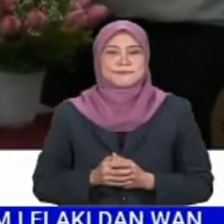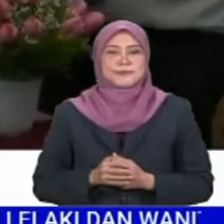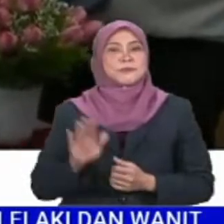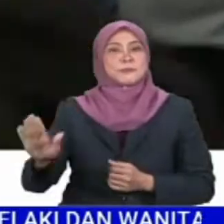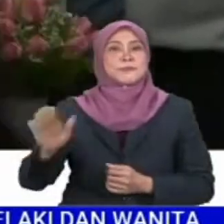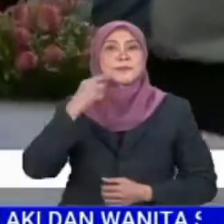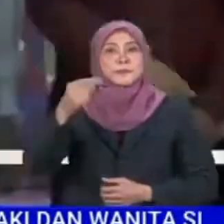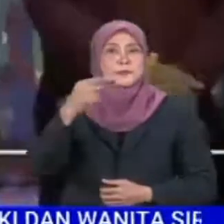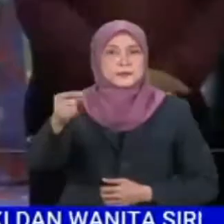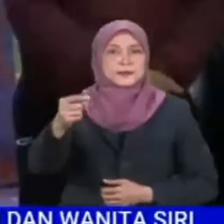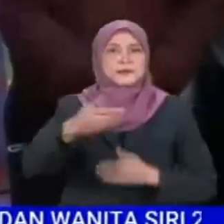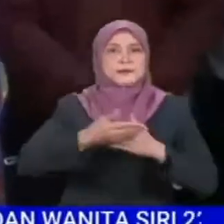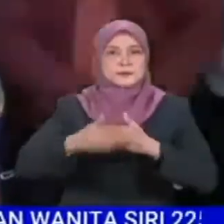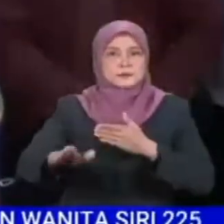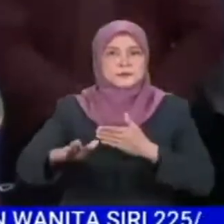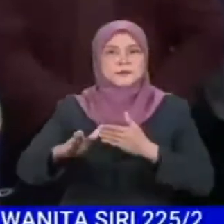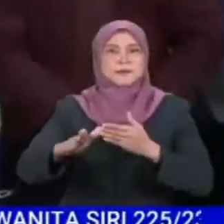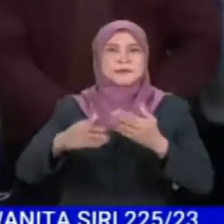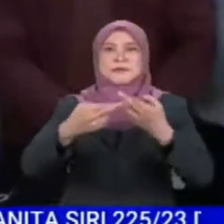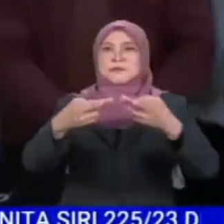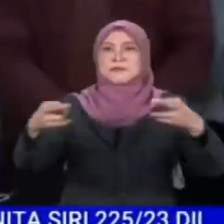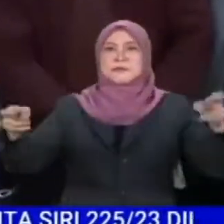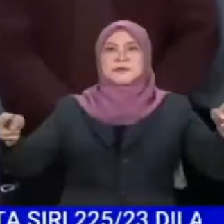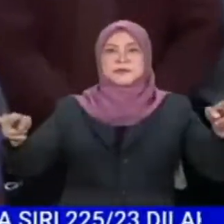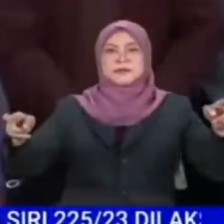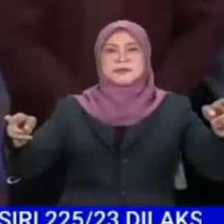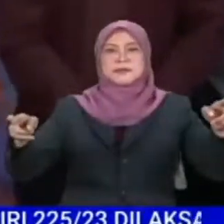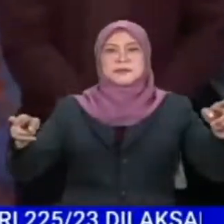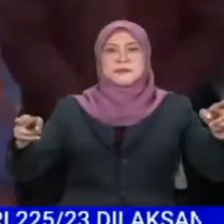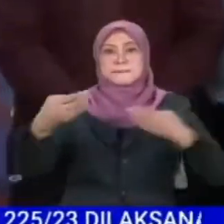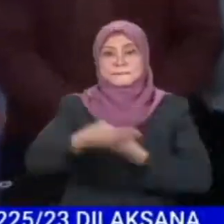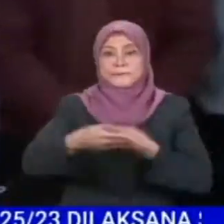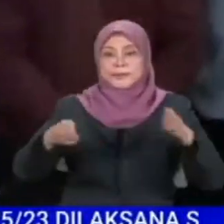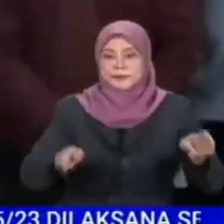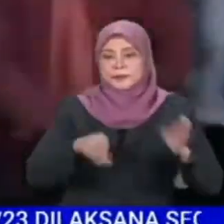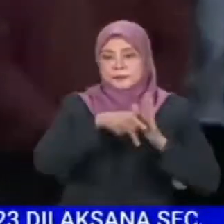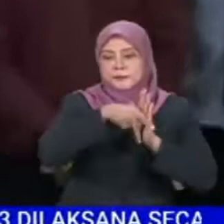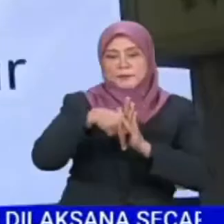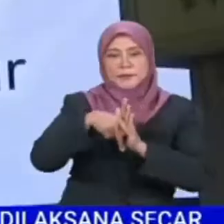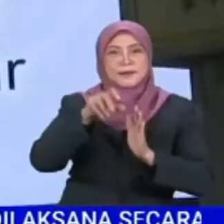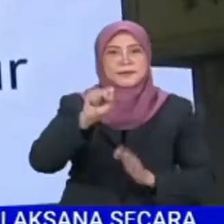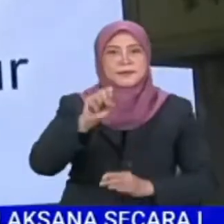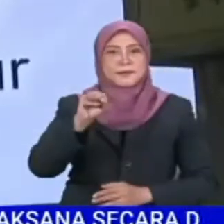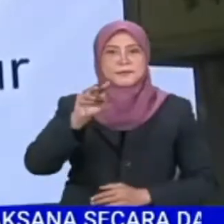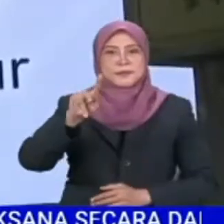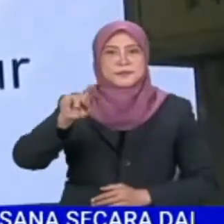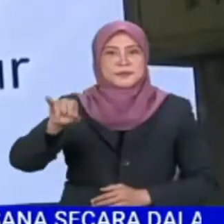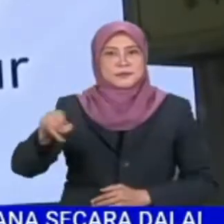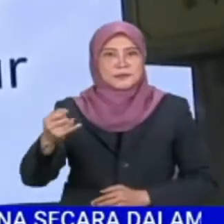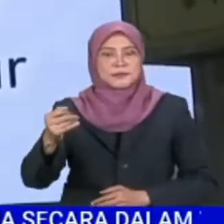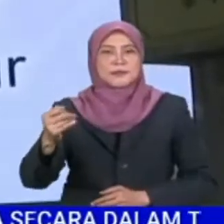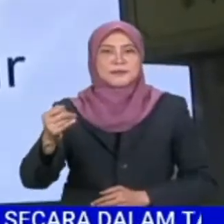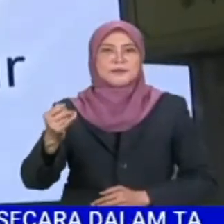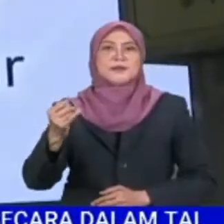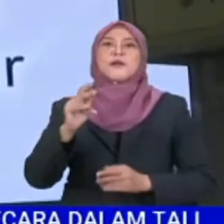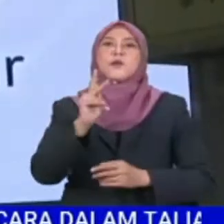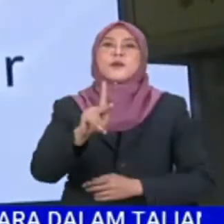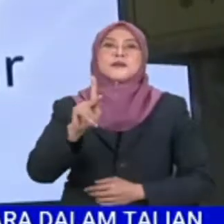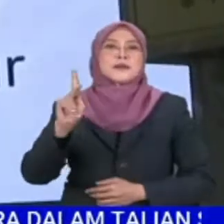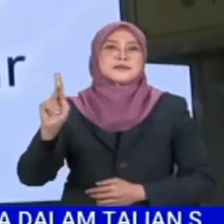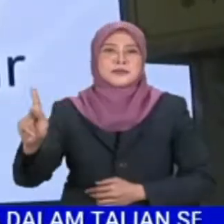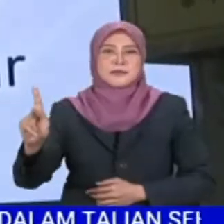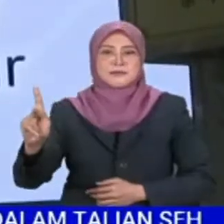Beliau berkata demikian selepas menyempurnakan majlis pembukaan bilik pameran SMJK Sung Wah di Kuala Kangsar.